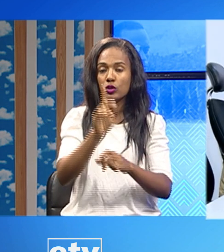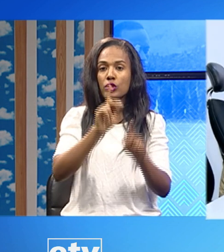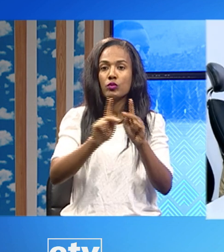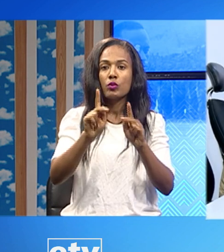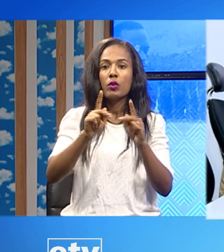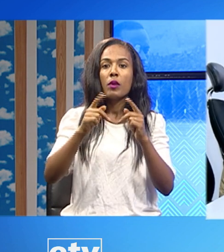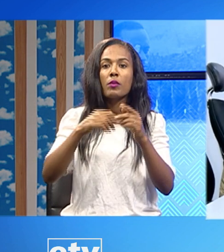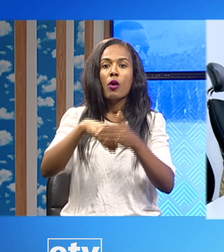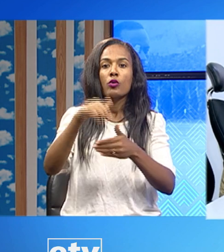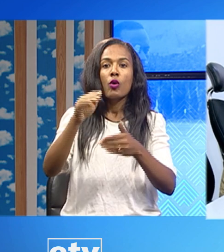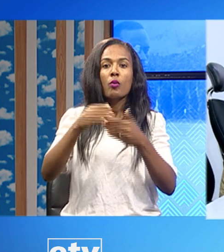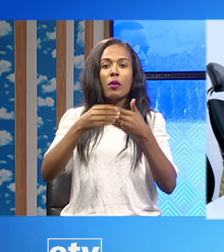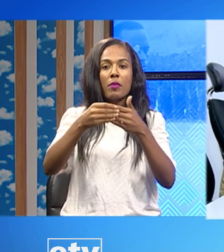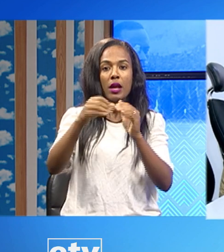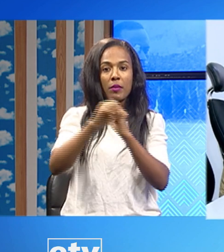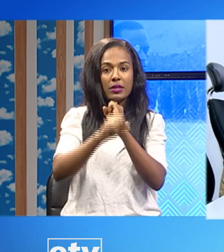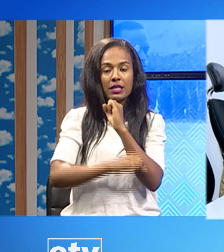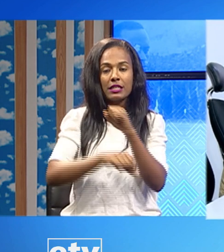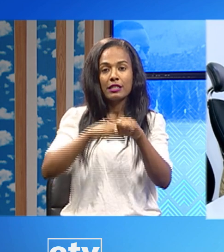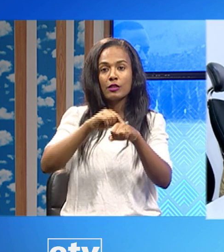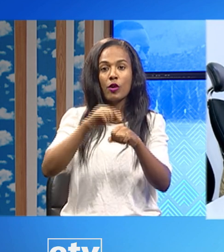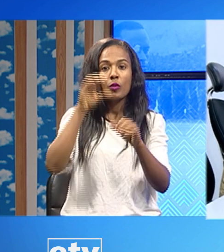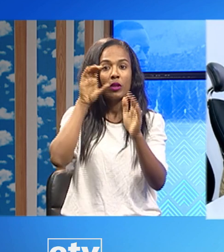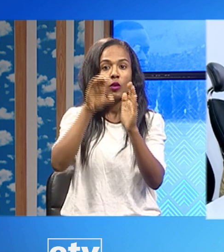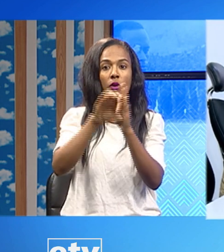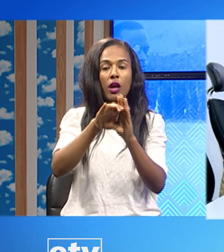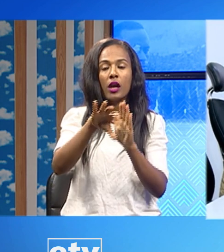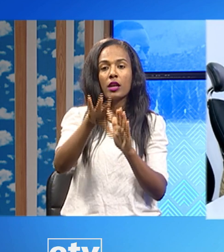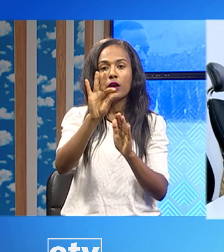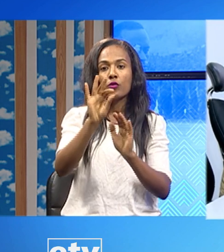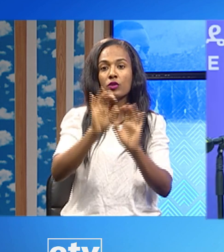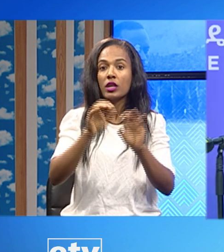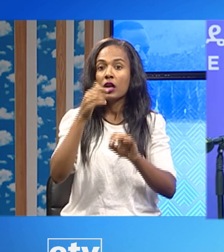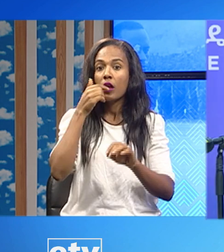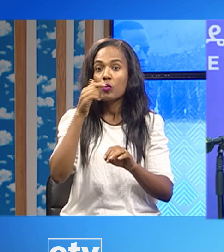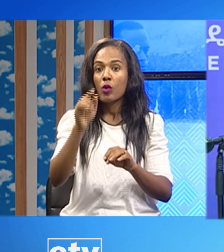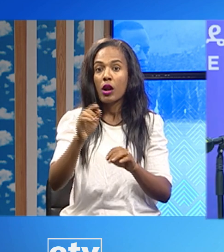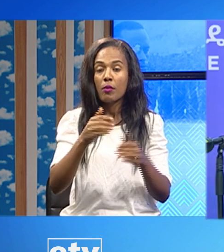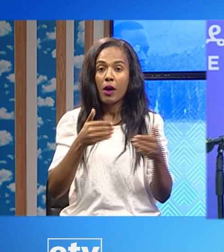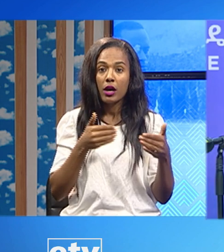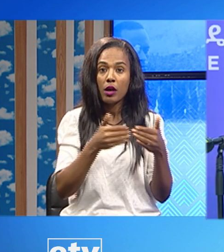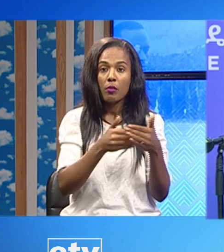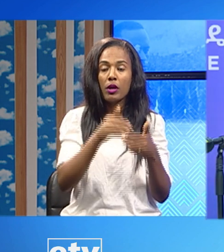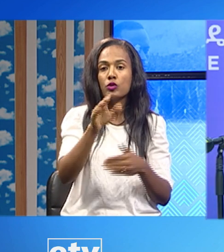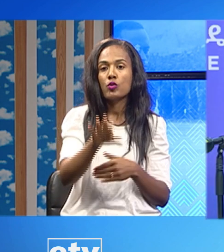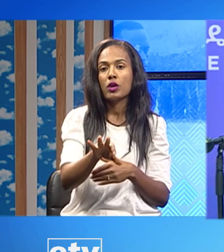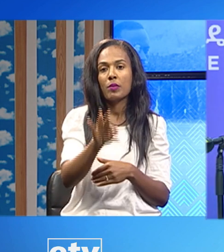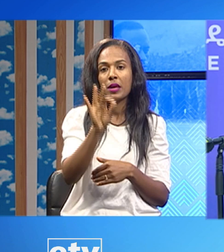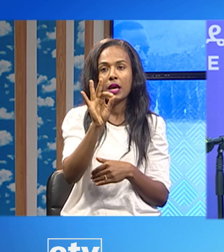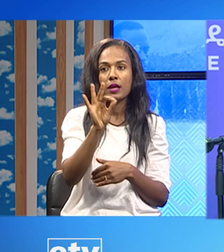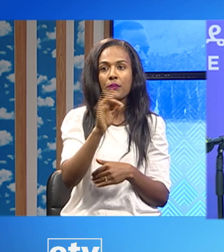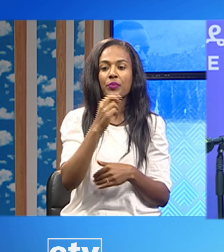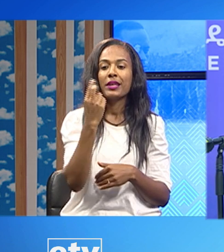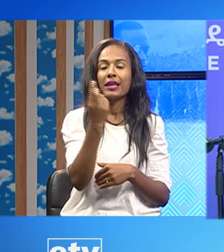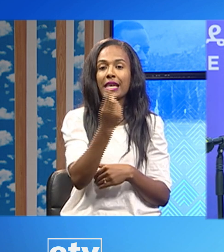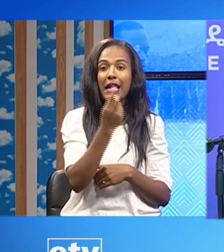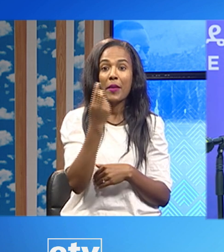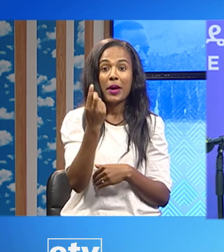በሚያወጣው መመሪያ መሰረት ጊዜያዊ መታወቂያ እንዲያገኙ ይደረጋል ሲሉም ተናግረዋል። በአቅራቢያቸው ከሚገኝ